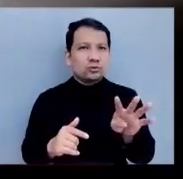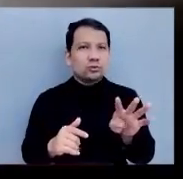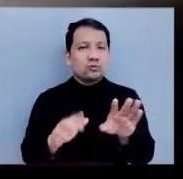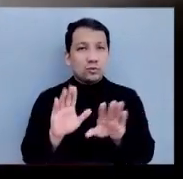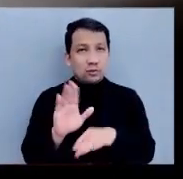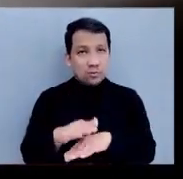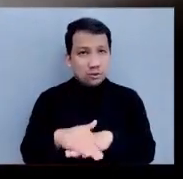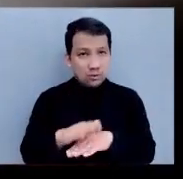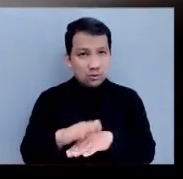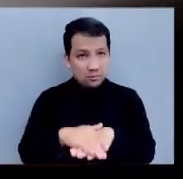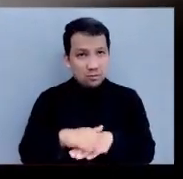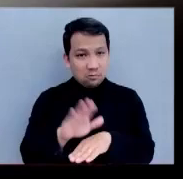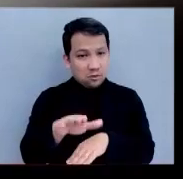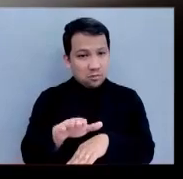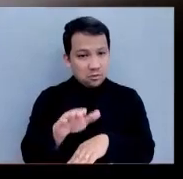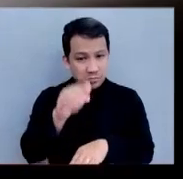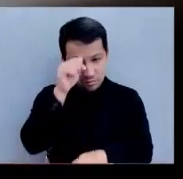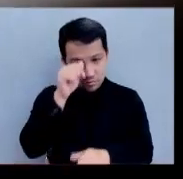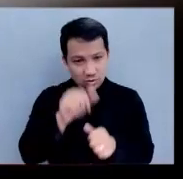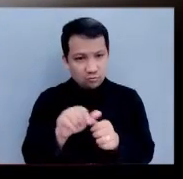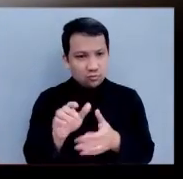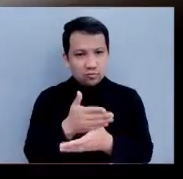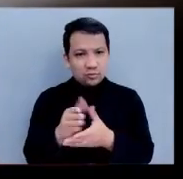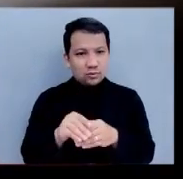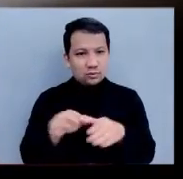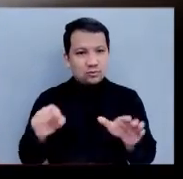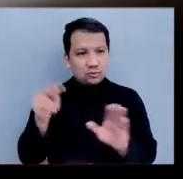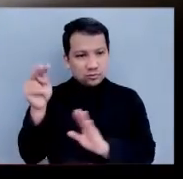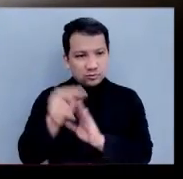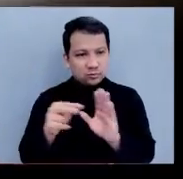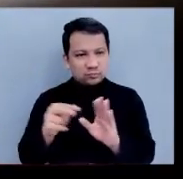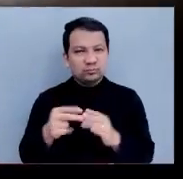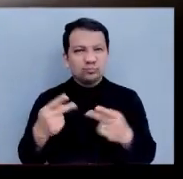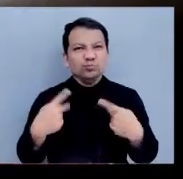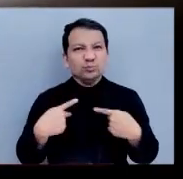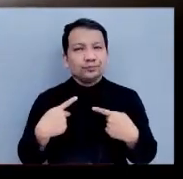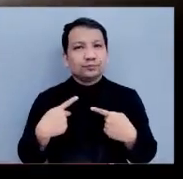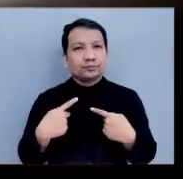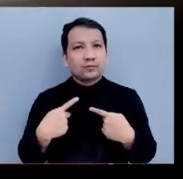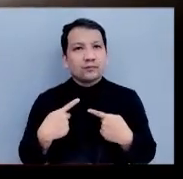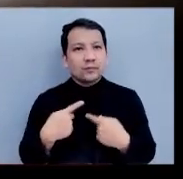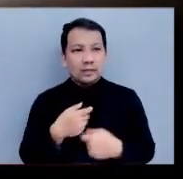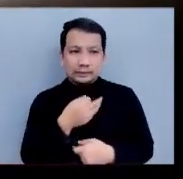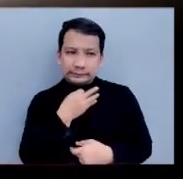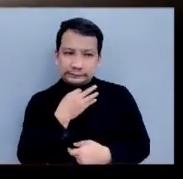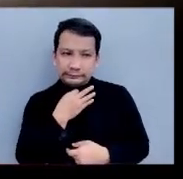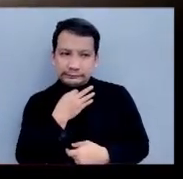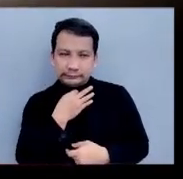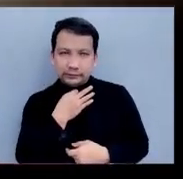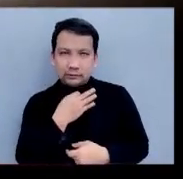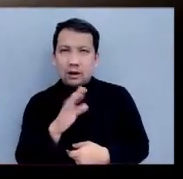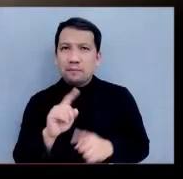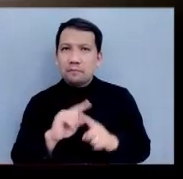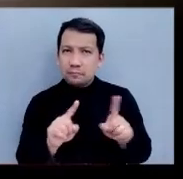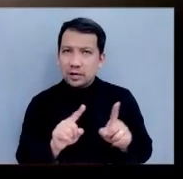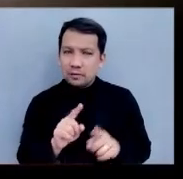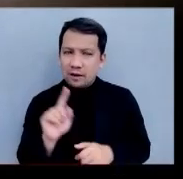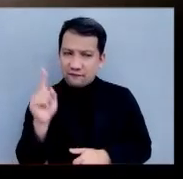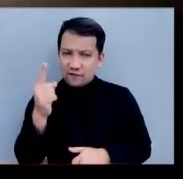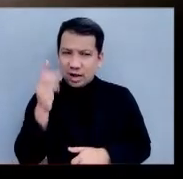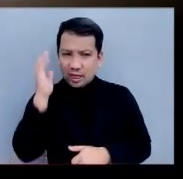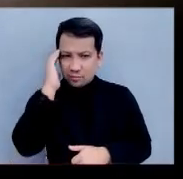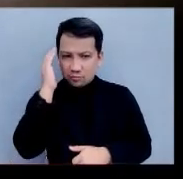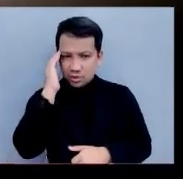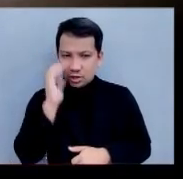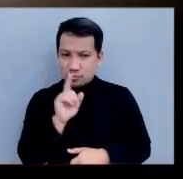mga kapatid, huwag basta-basta mag-share ng mga viral videos na may nakaka-intrigang laman. Alamin muna kung ito ba'y totoo at kung galing